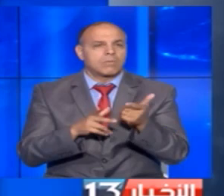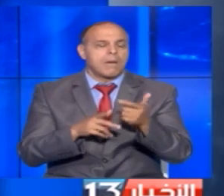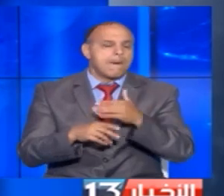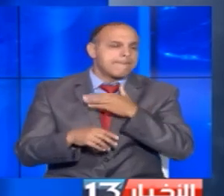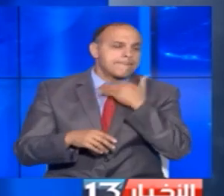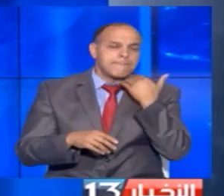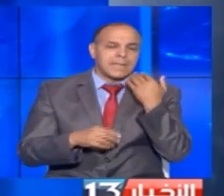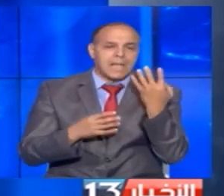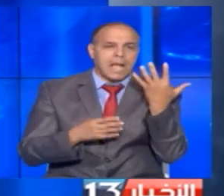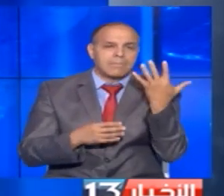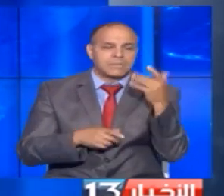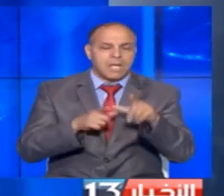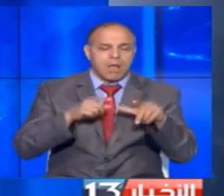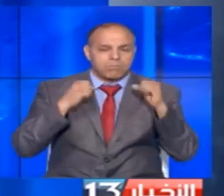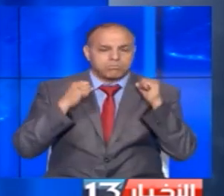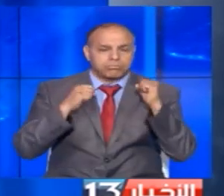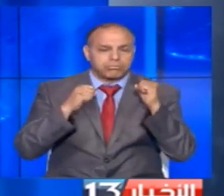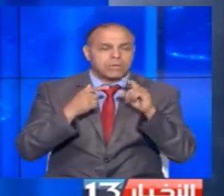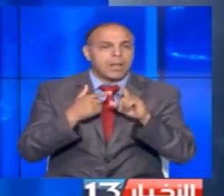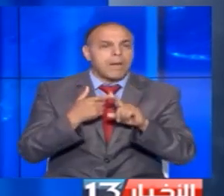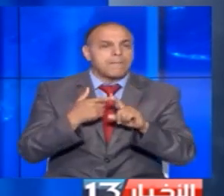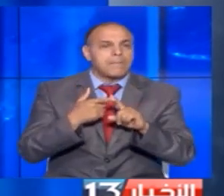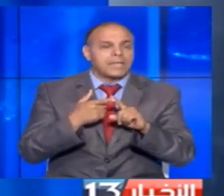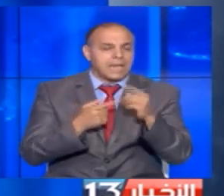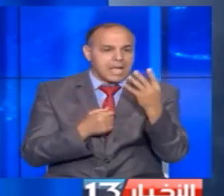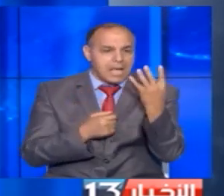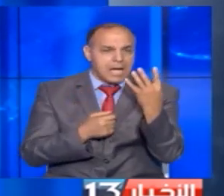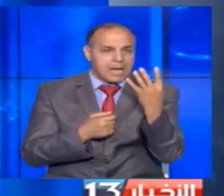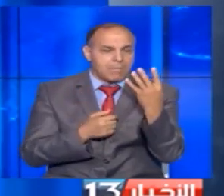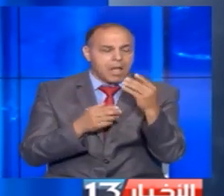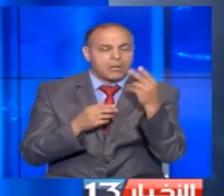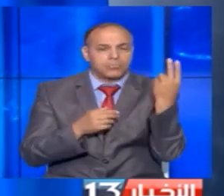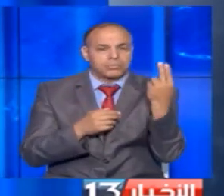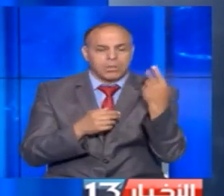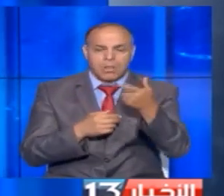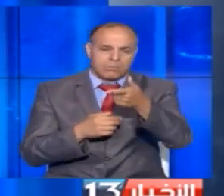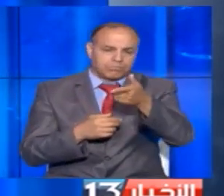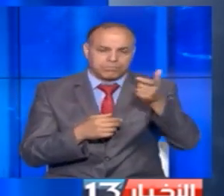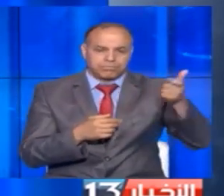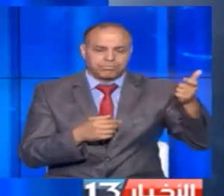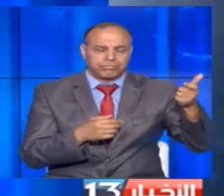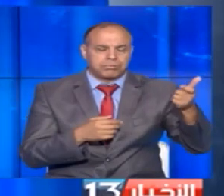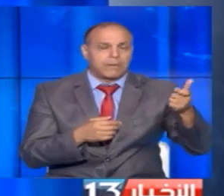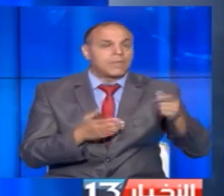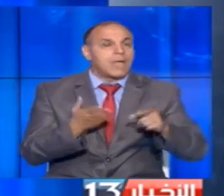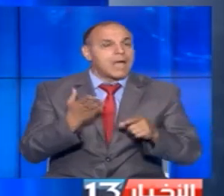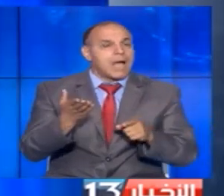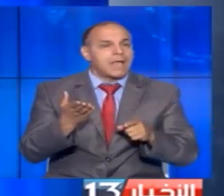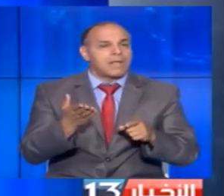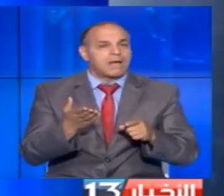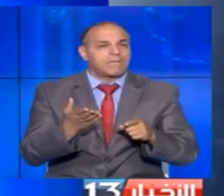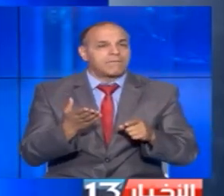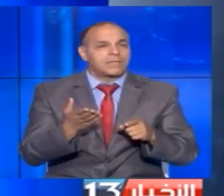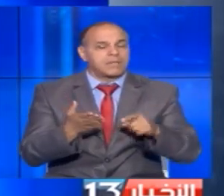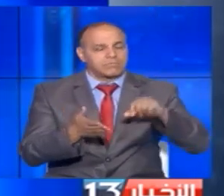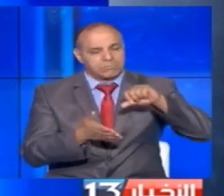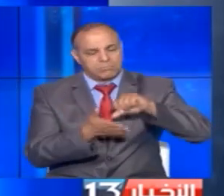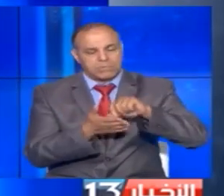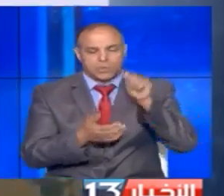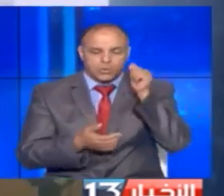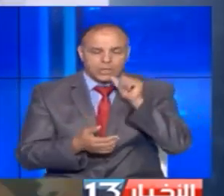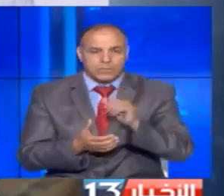5 متظاهرين بينهم اربعه طلب بالرصاص في مدينه الابيض الواقعه وسط البلاد